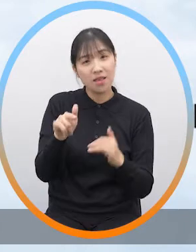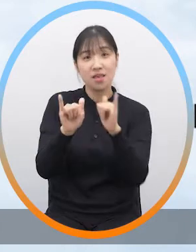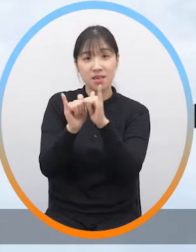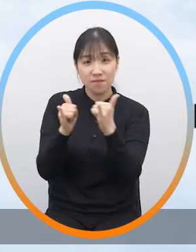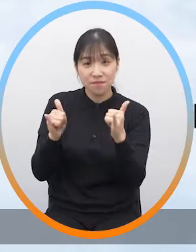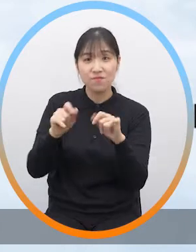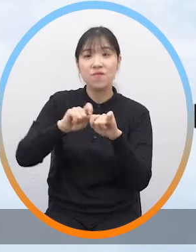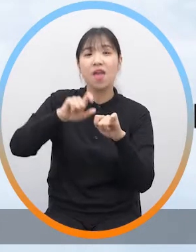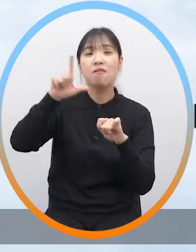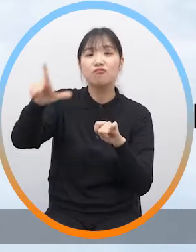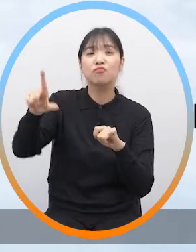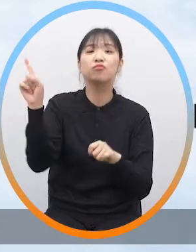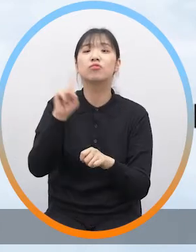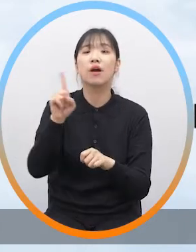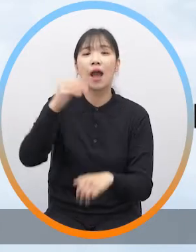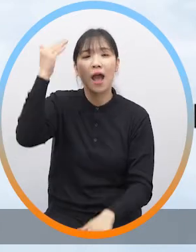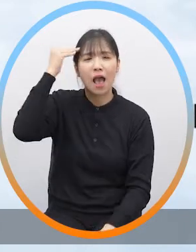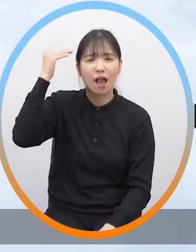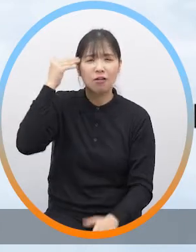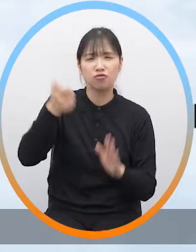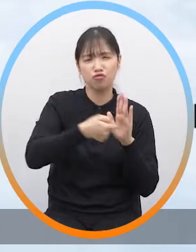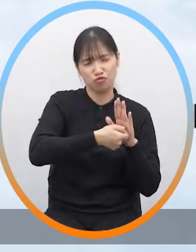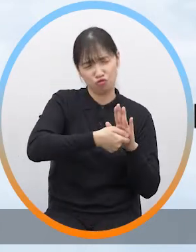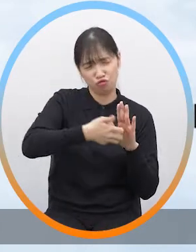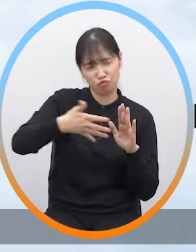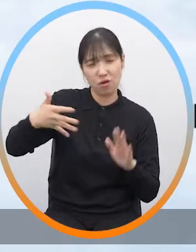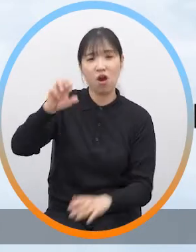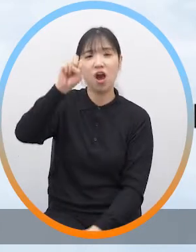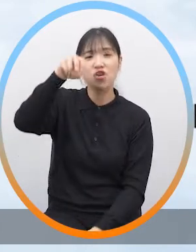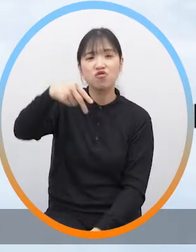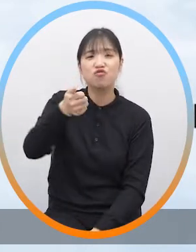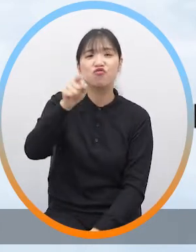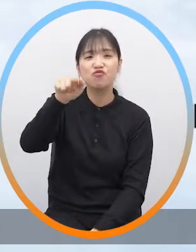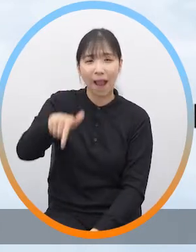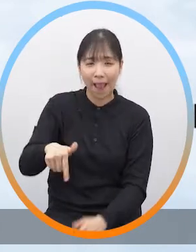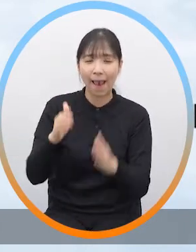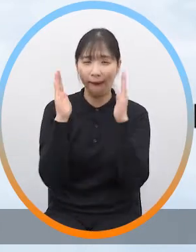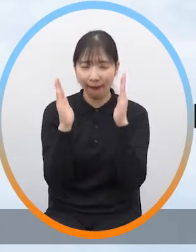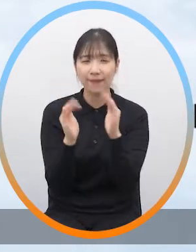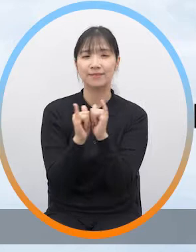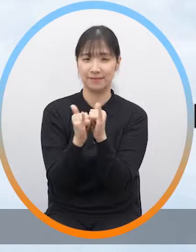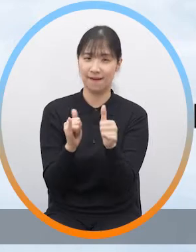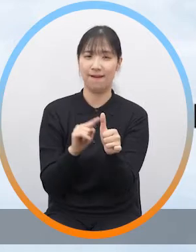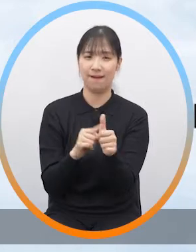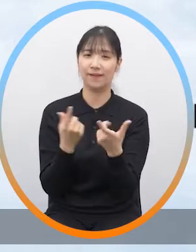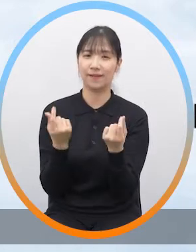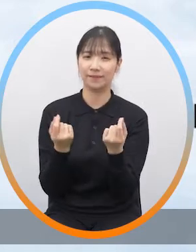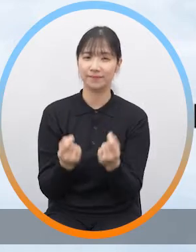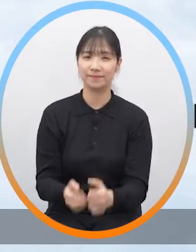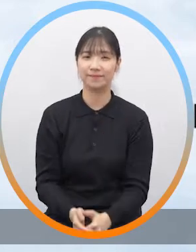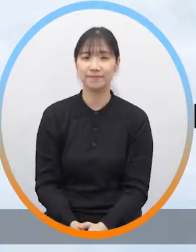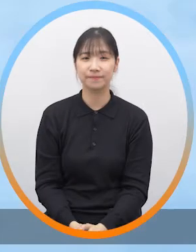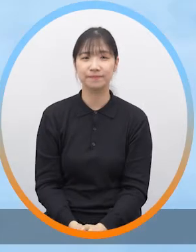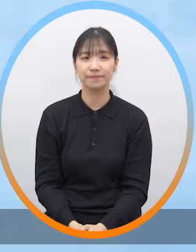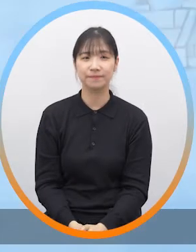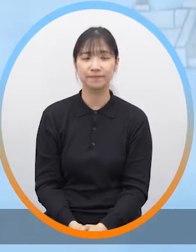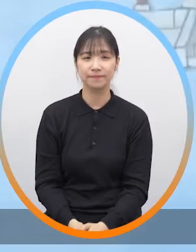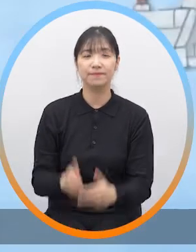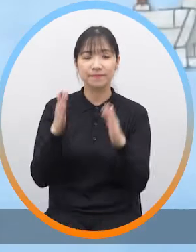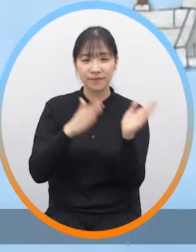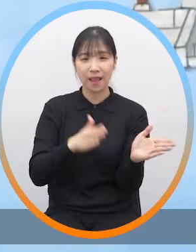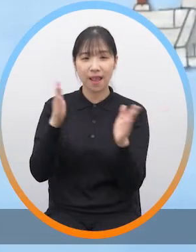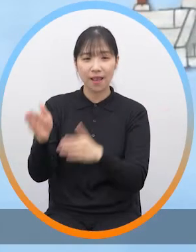그 인물들은 대부분 우리나라의 이른바 유명한 유학자가 되겠습니다. 그